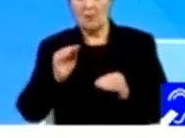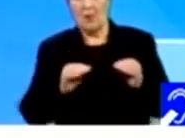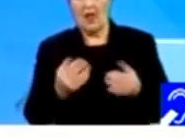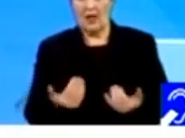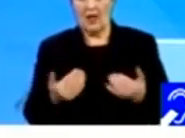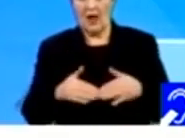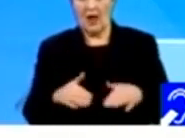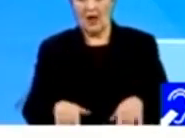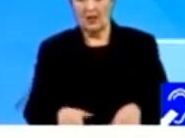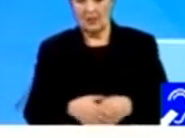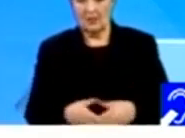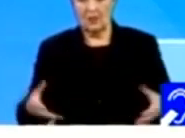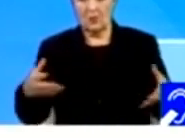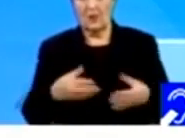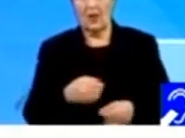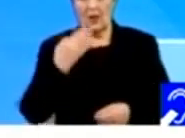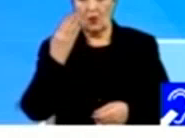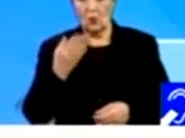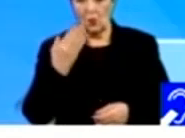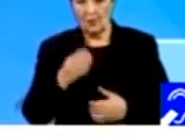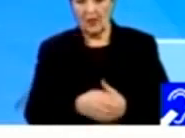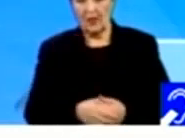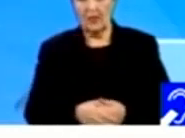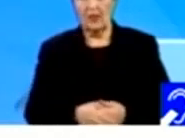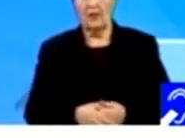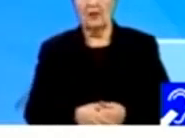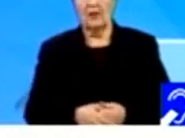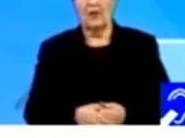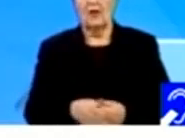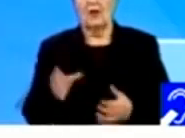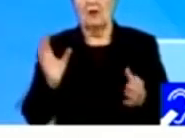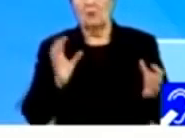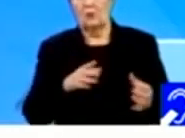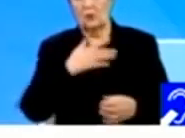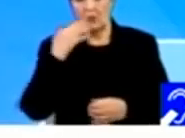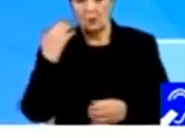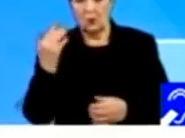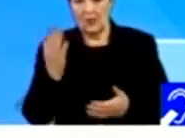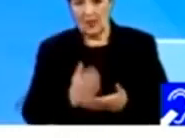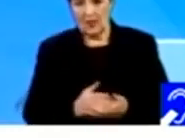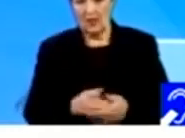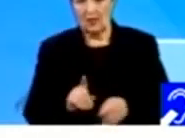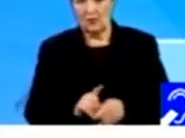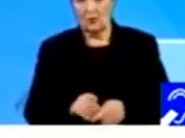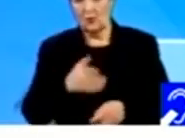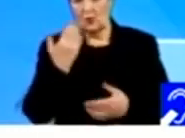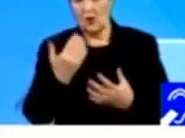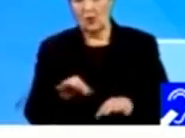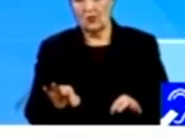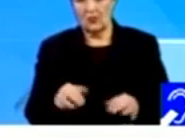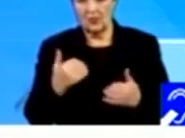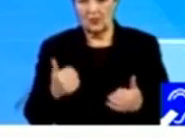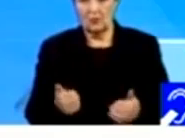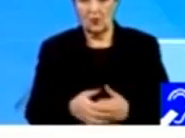să extindem această cooperare cu România, pentru că și ei au procurat astfel de autobuse foarte multe, Serbia, Bulgaria, dar nu au acces bun